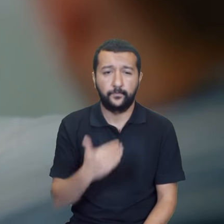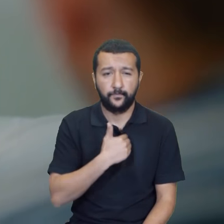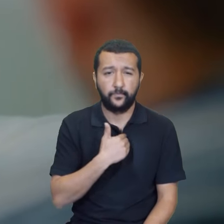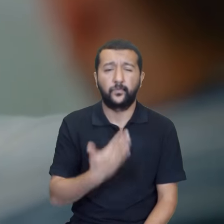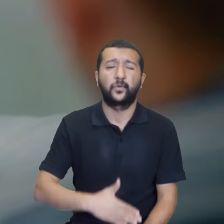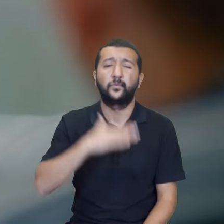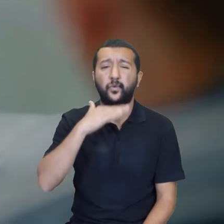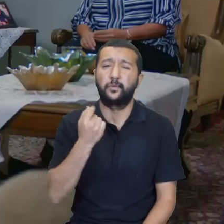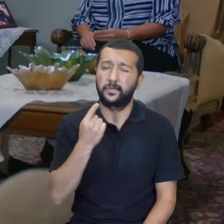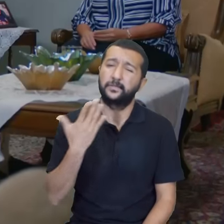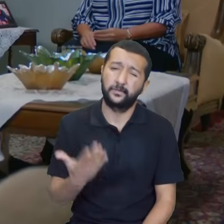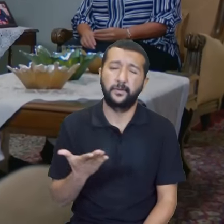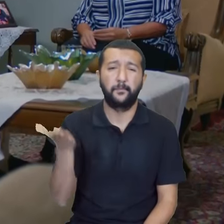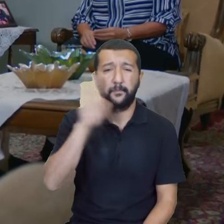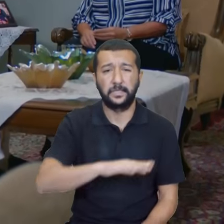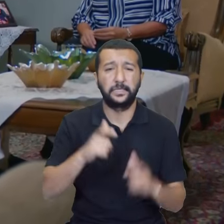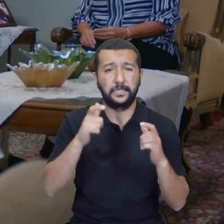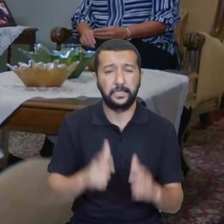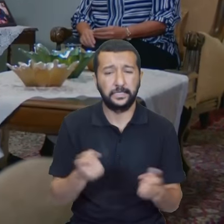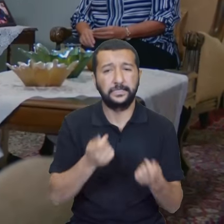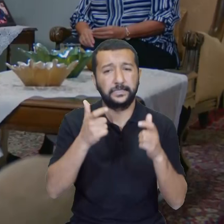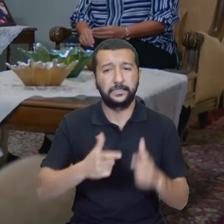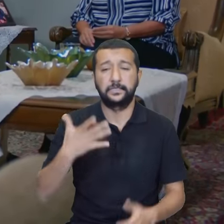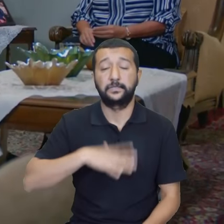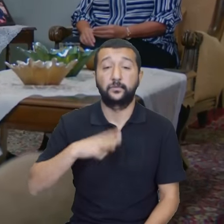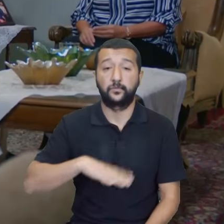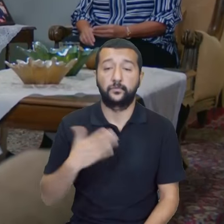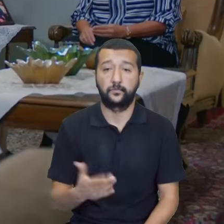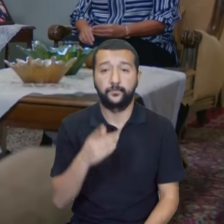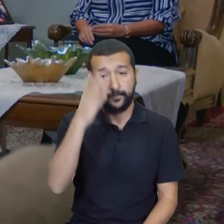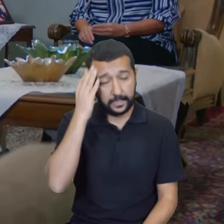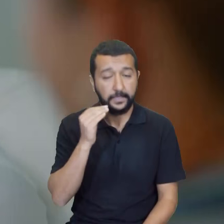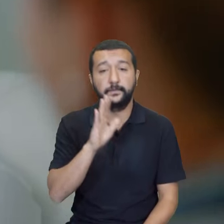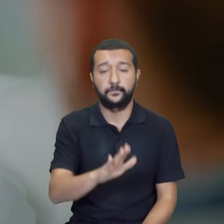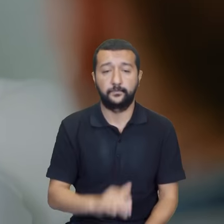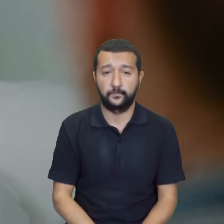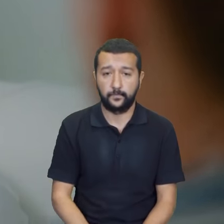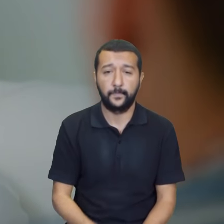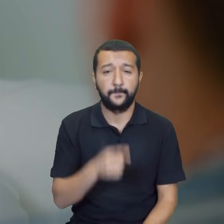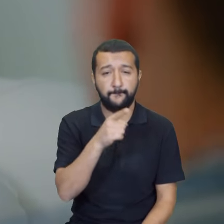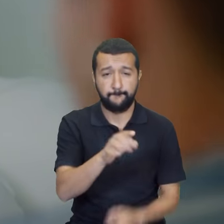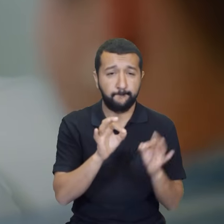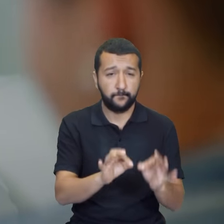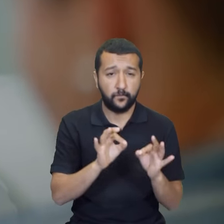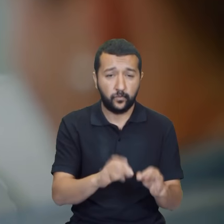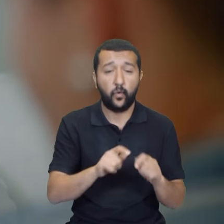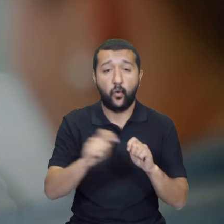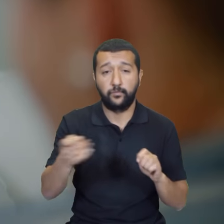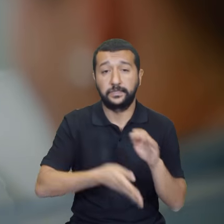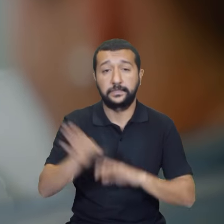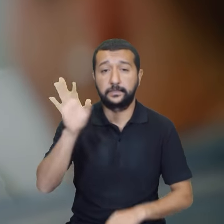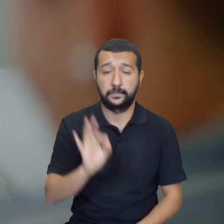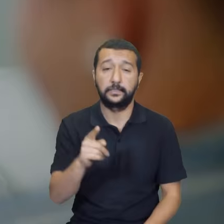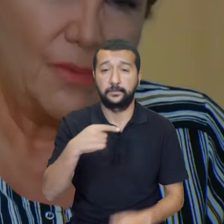Ben bunaldım anne biraz ya. Başka bir yerde de açayım diyorum. Aa, anlaşıldı. Sen böyle böyle kopup